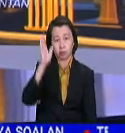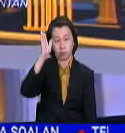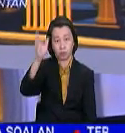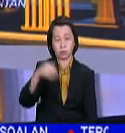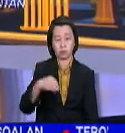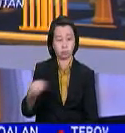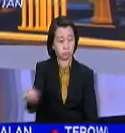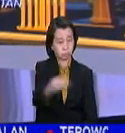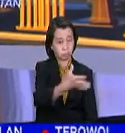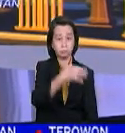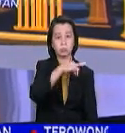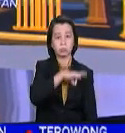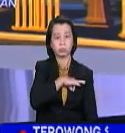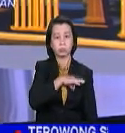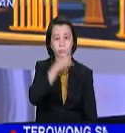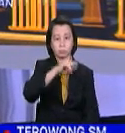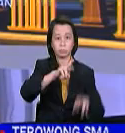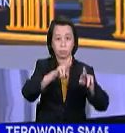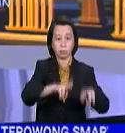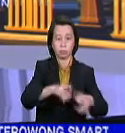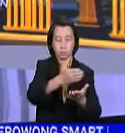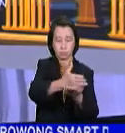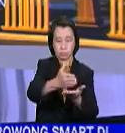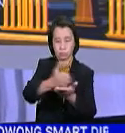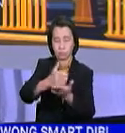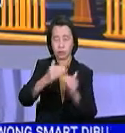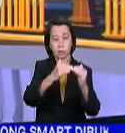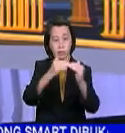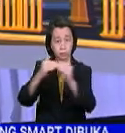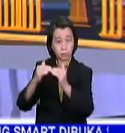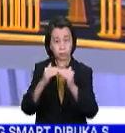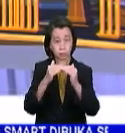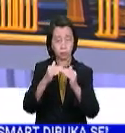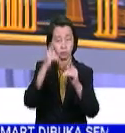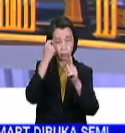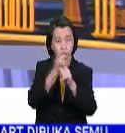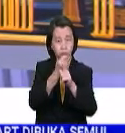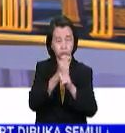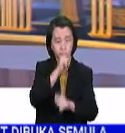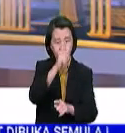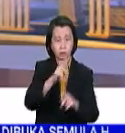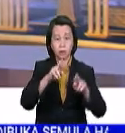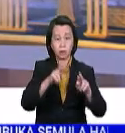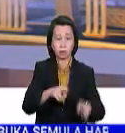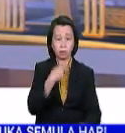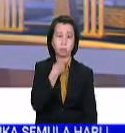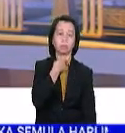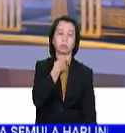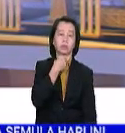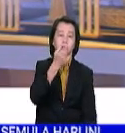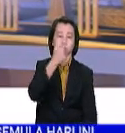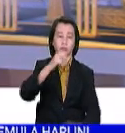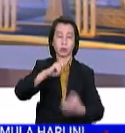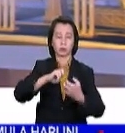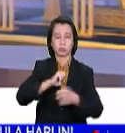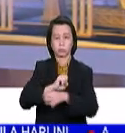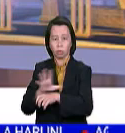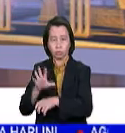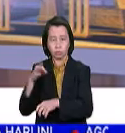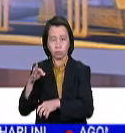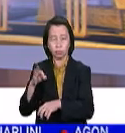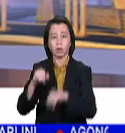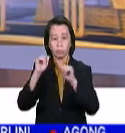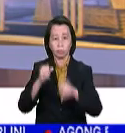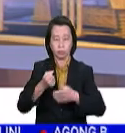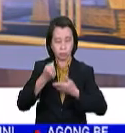memberi manfaat kepada rakyat. Agihan seimbang tersebut bertujuan memastikan rakyat yang terkesan akibat COVID-19